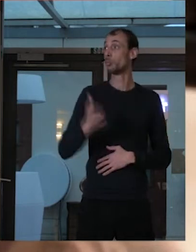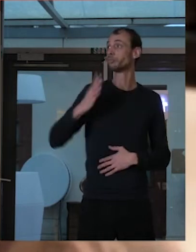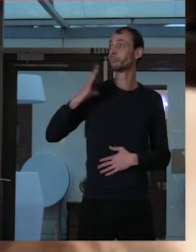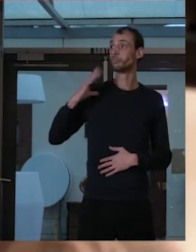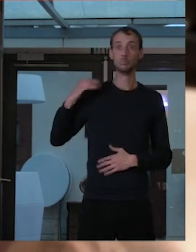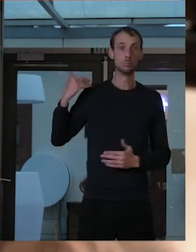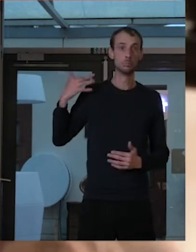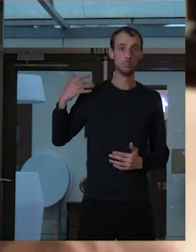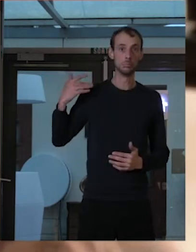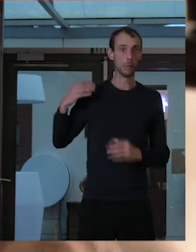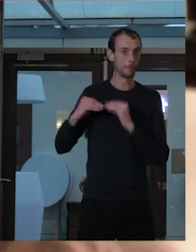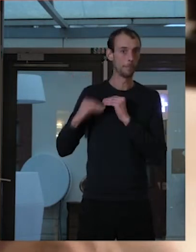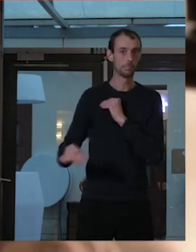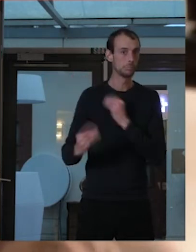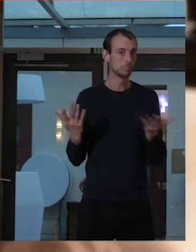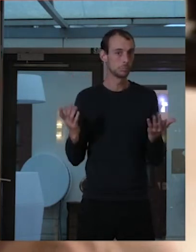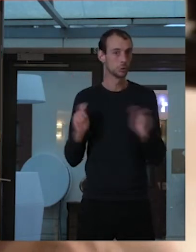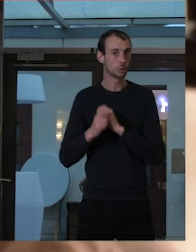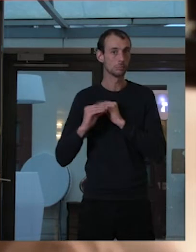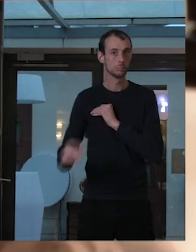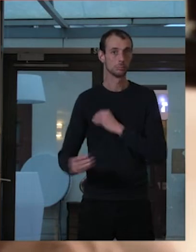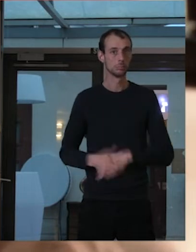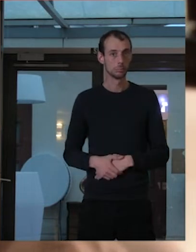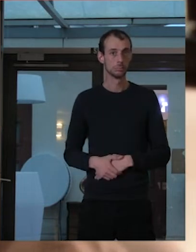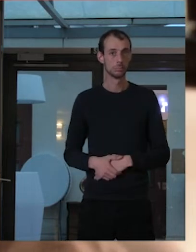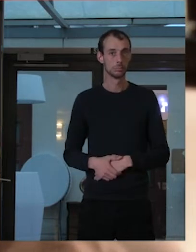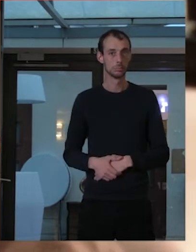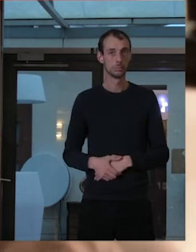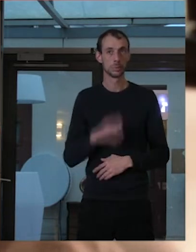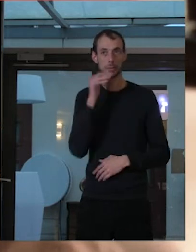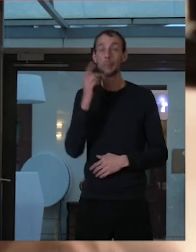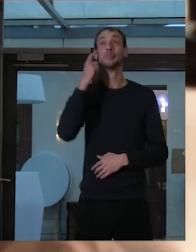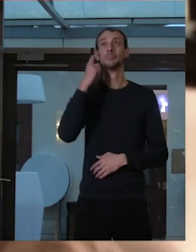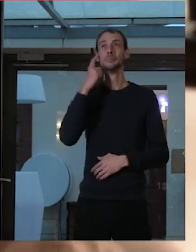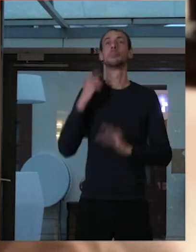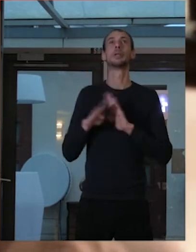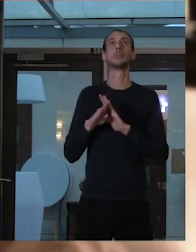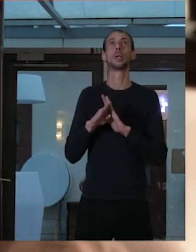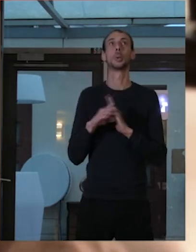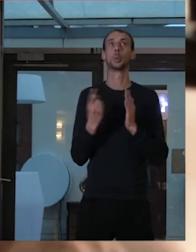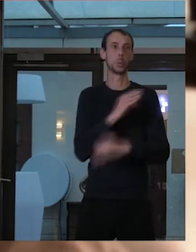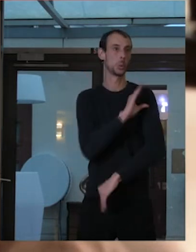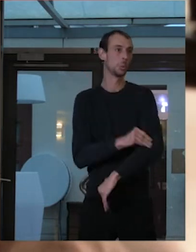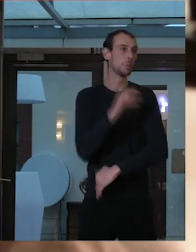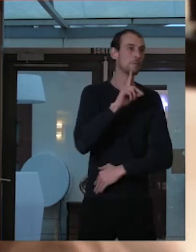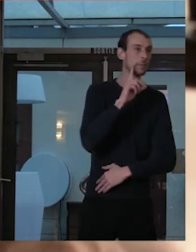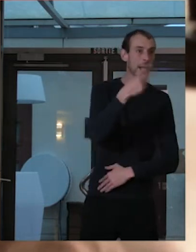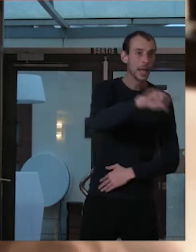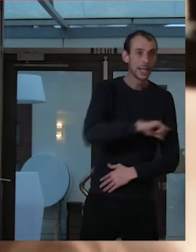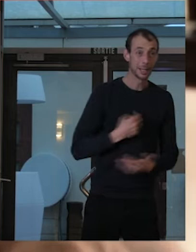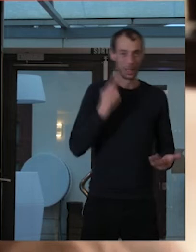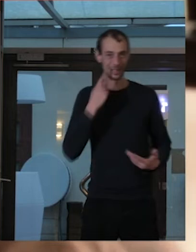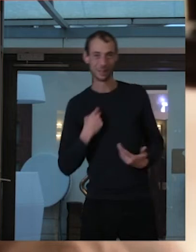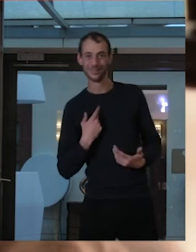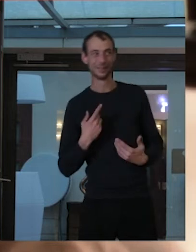début, c'est que on parle de sport féminin, et là, moi, je me demande s'il n'y a pas quelque chose qui vous choque. Alors, je